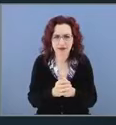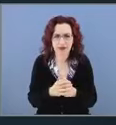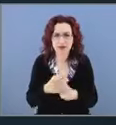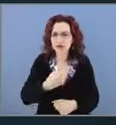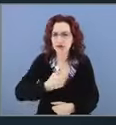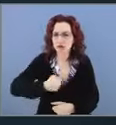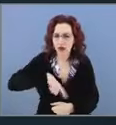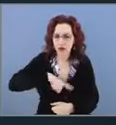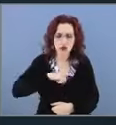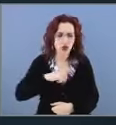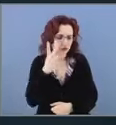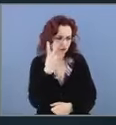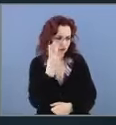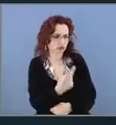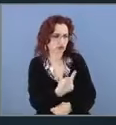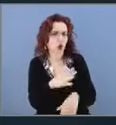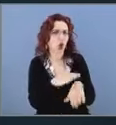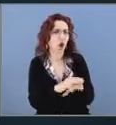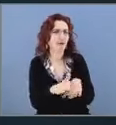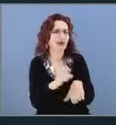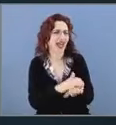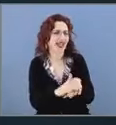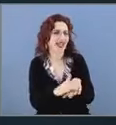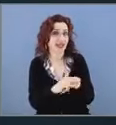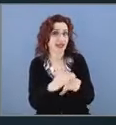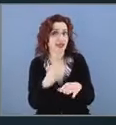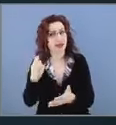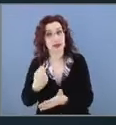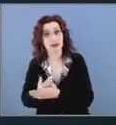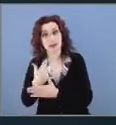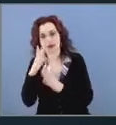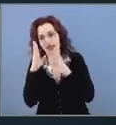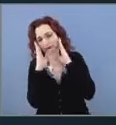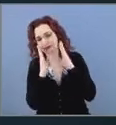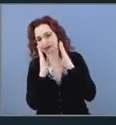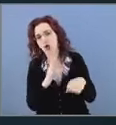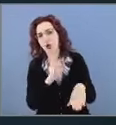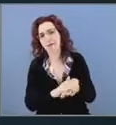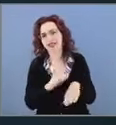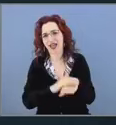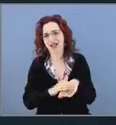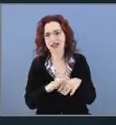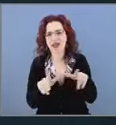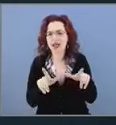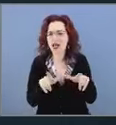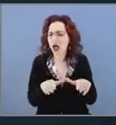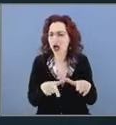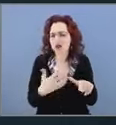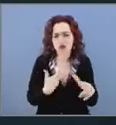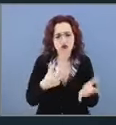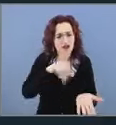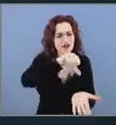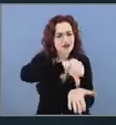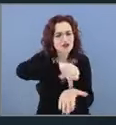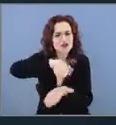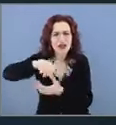fondamentale partire dalle competenze. Nel Lazio abbiamo centri di ricerca di altissimo profilo, centri universitari